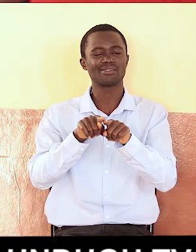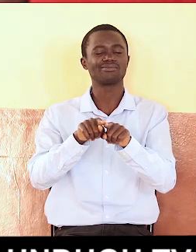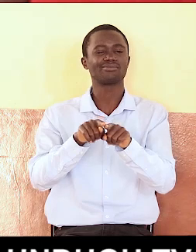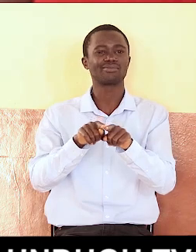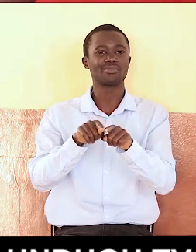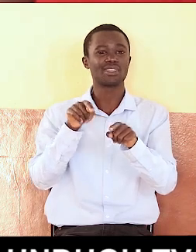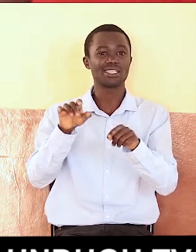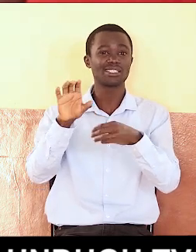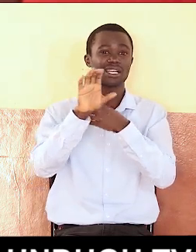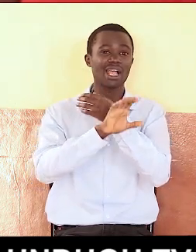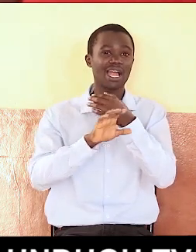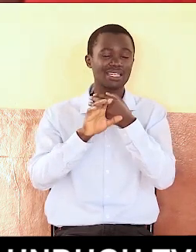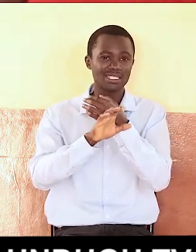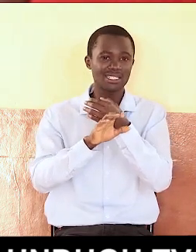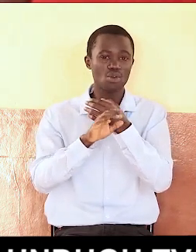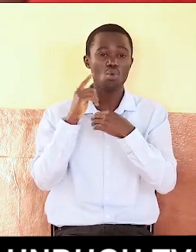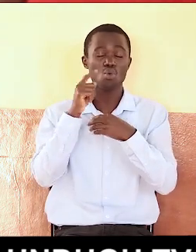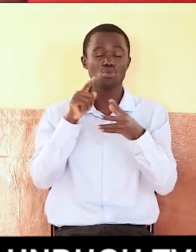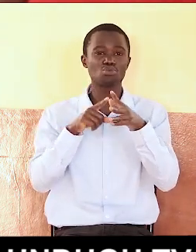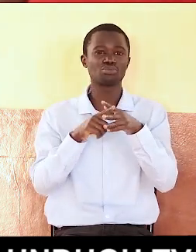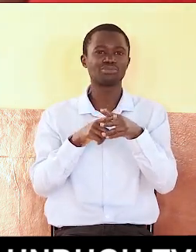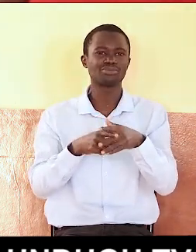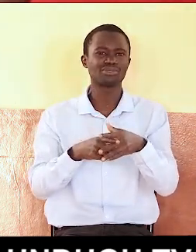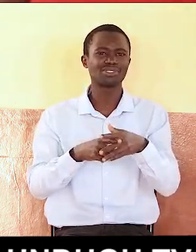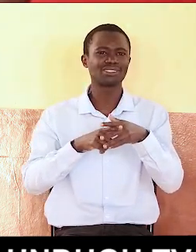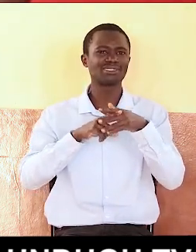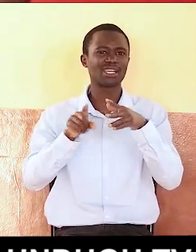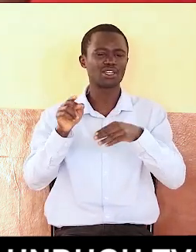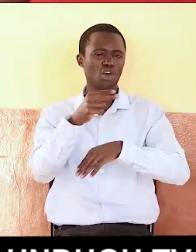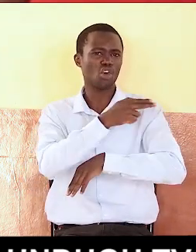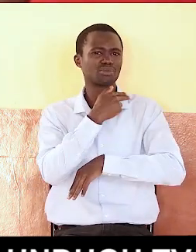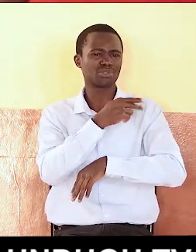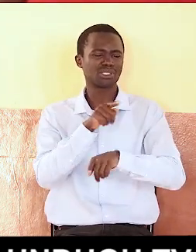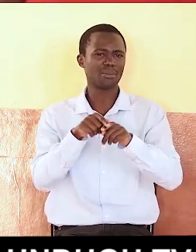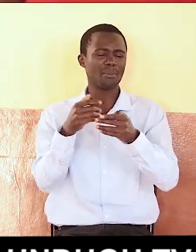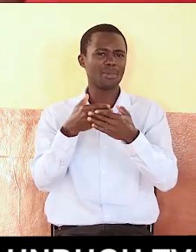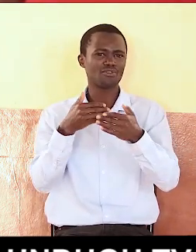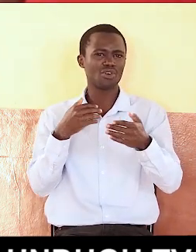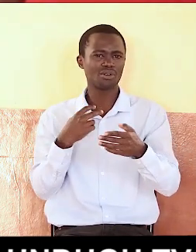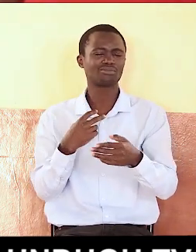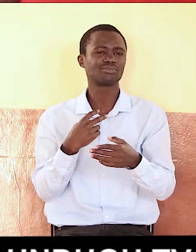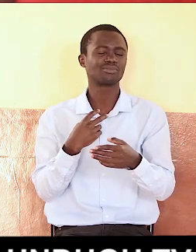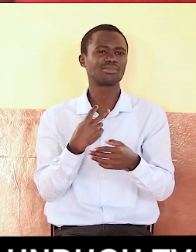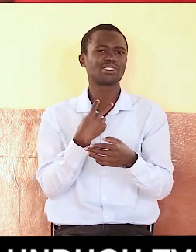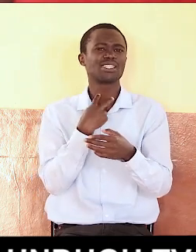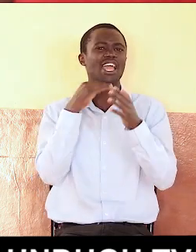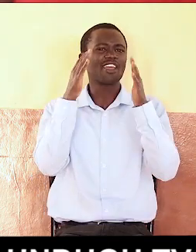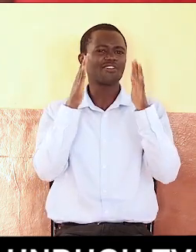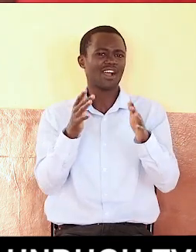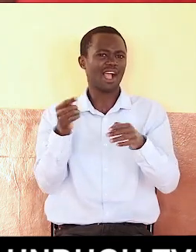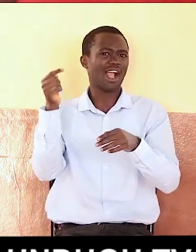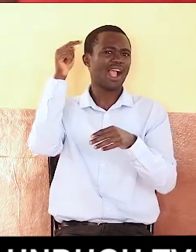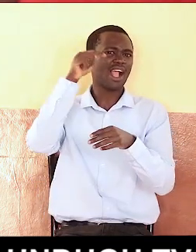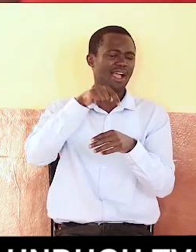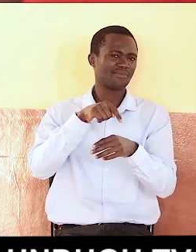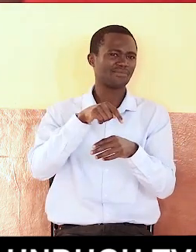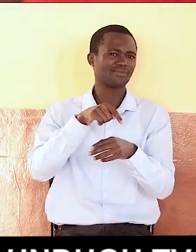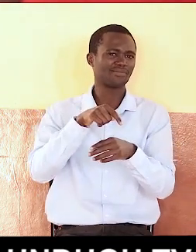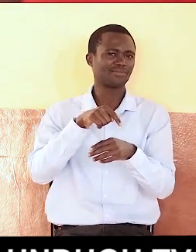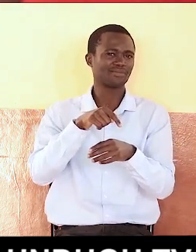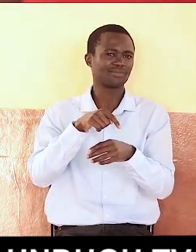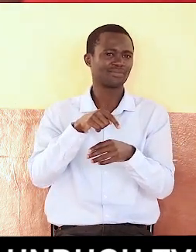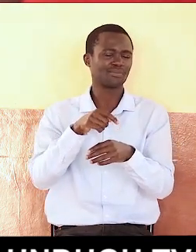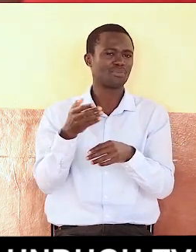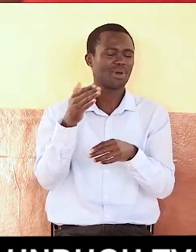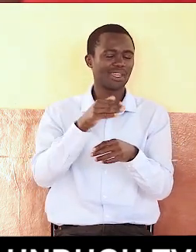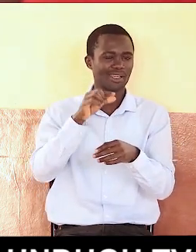walianzisha mahospitali hata kabla ya mkoloni kuanza kuweka mahospitali yake ya